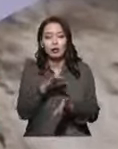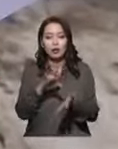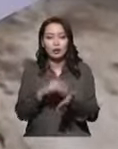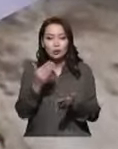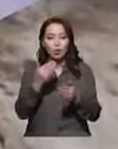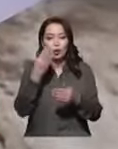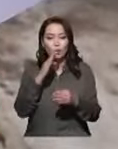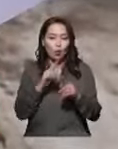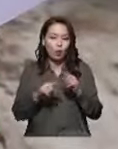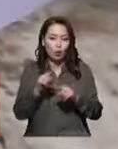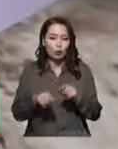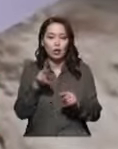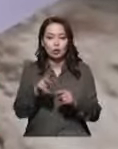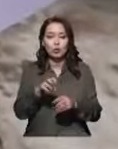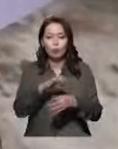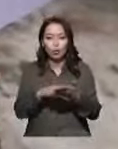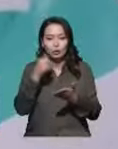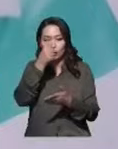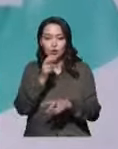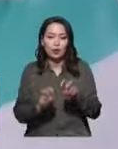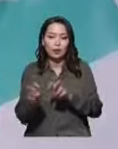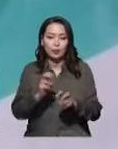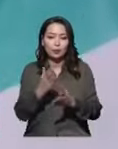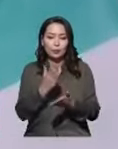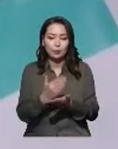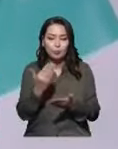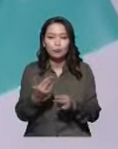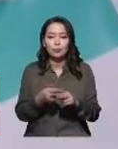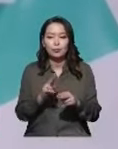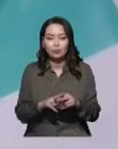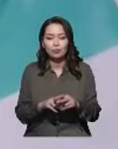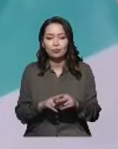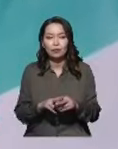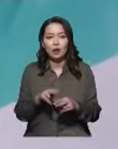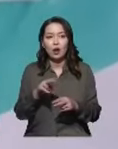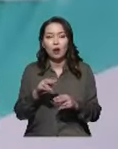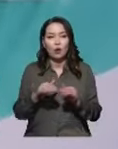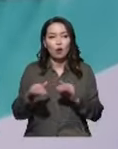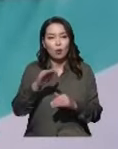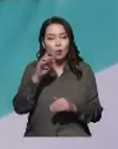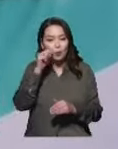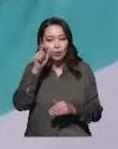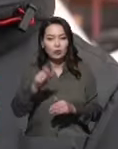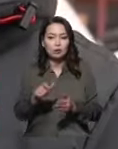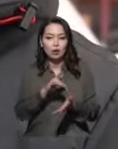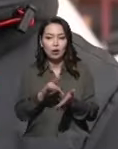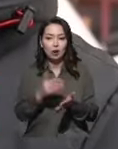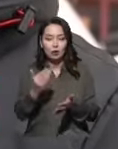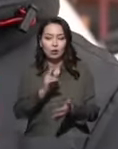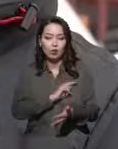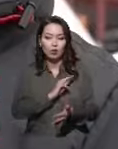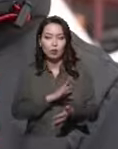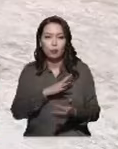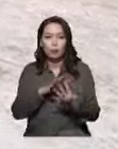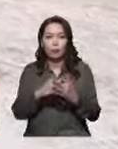туыстары 2019 жылдан бері іздестіріп жатыр. Арақ пен темекі секілді зиянды әдеттен аулақ жігіт сол кезде қалалық сотта жұмыс істеген. Кейін ауыл